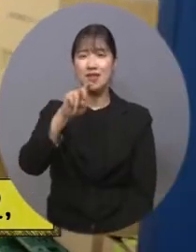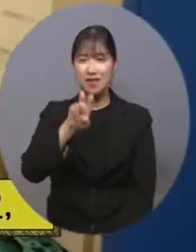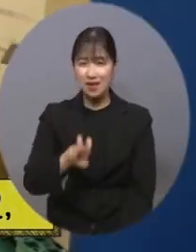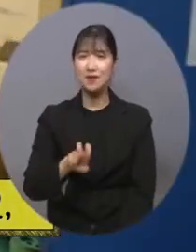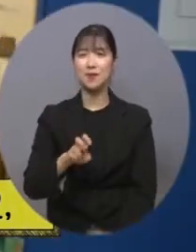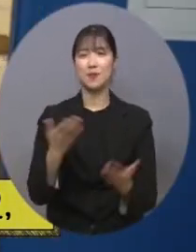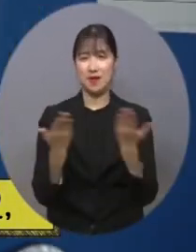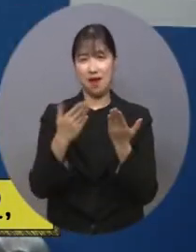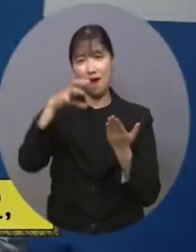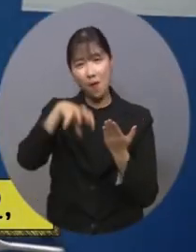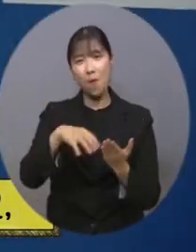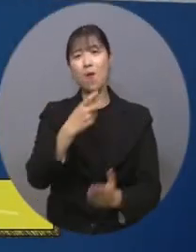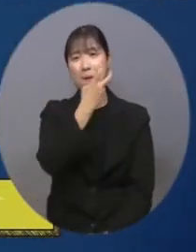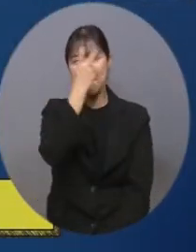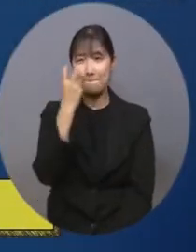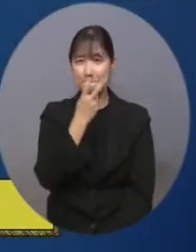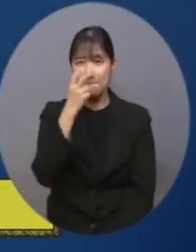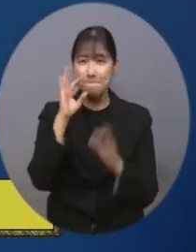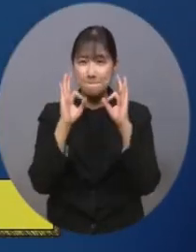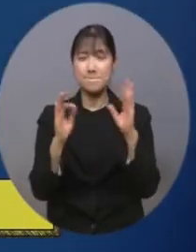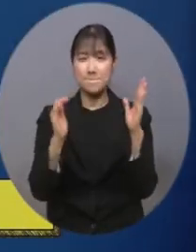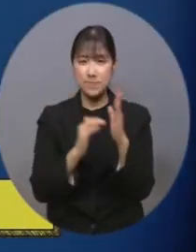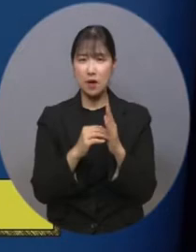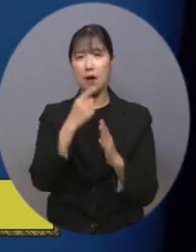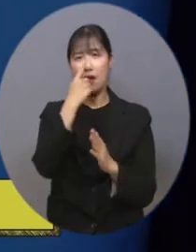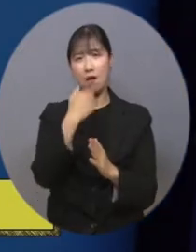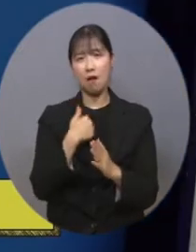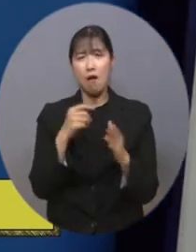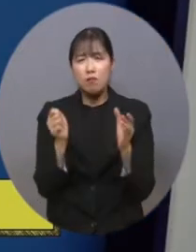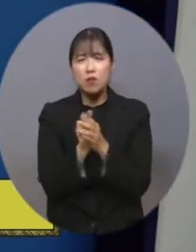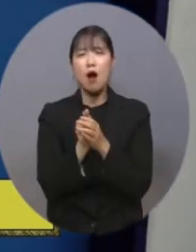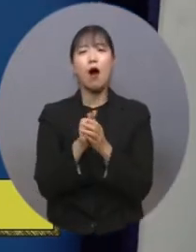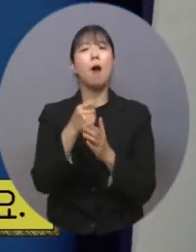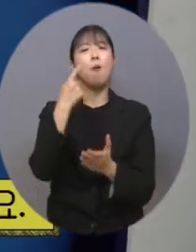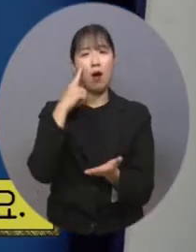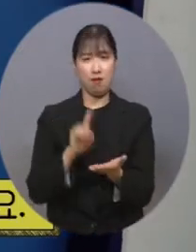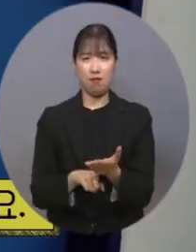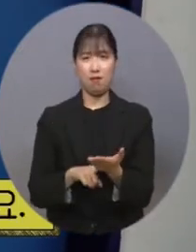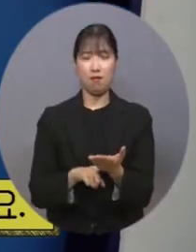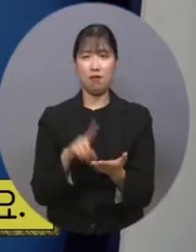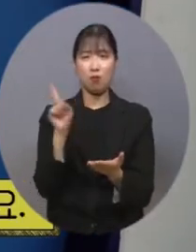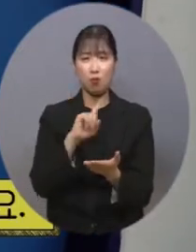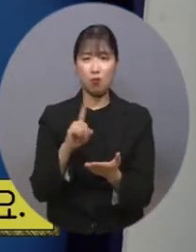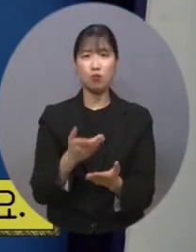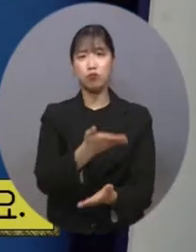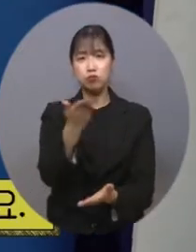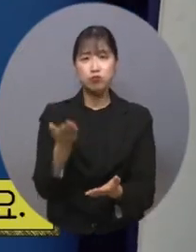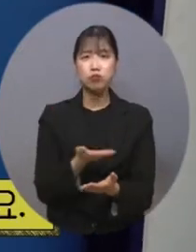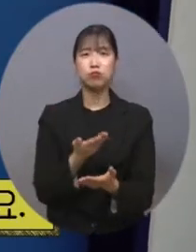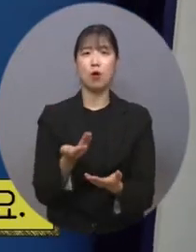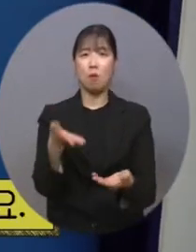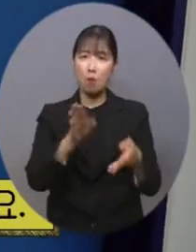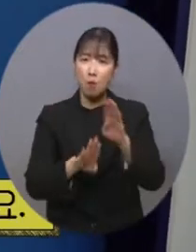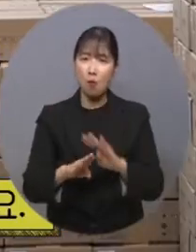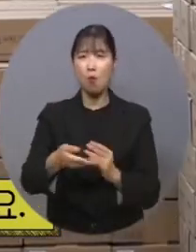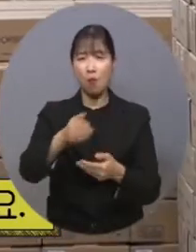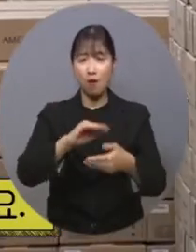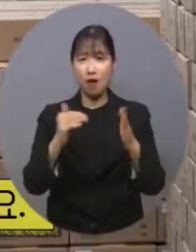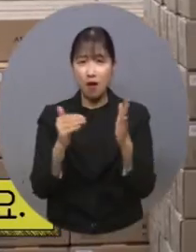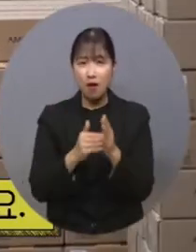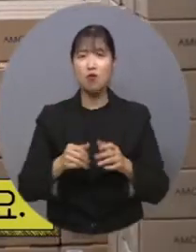현장을 살펴보았는데요. 그런데 제가 특이한 점을 발견했습니다. 이렇게 다들 포장을 하시고